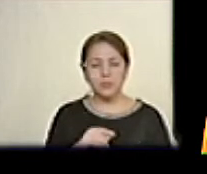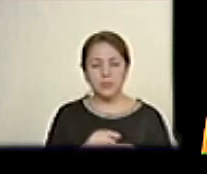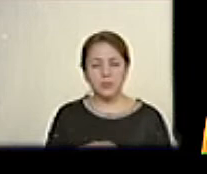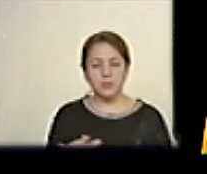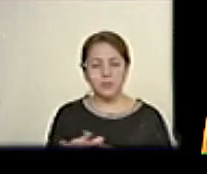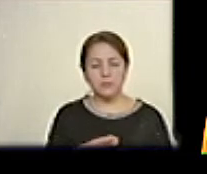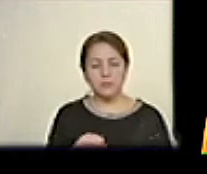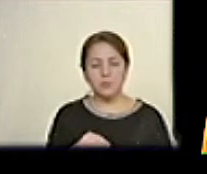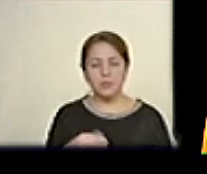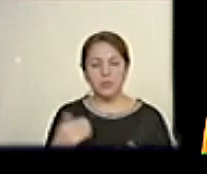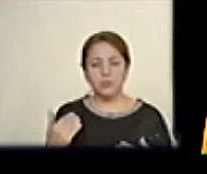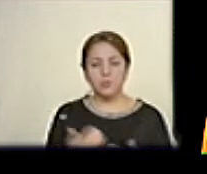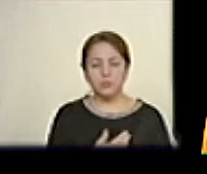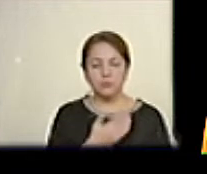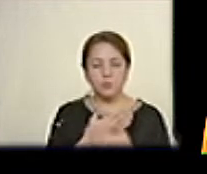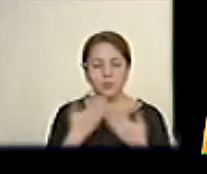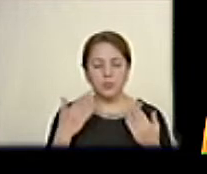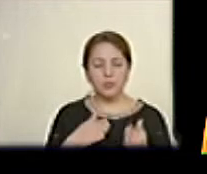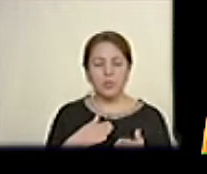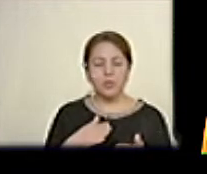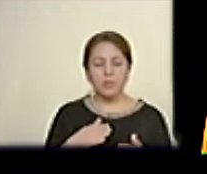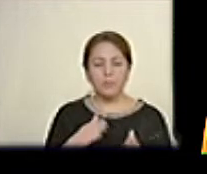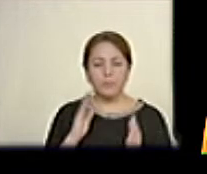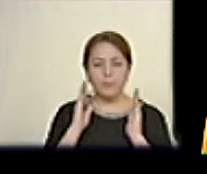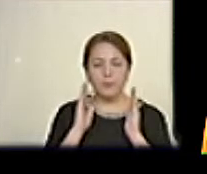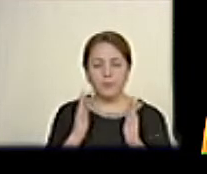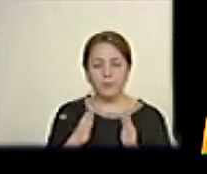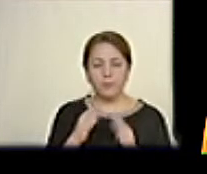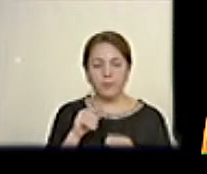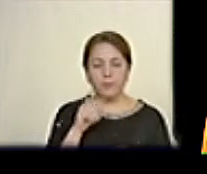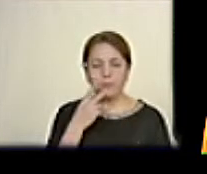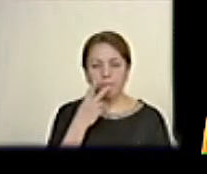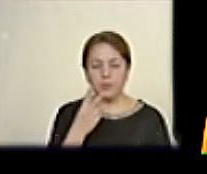нет прямого указания.